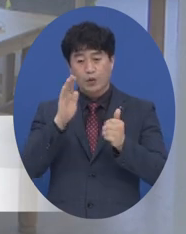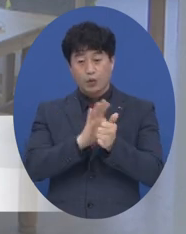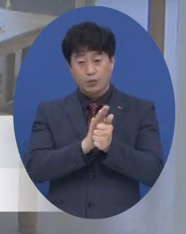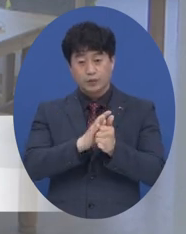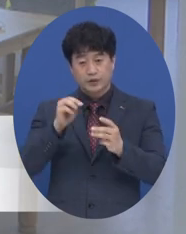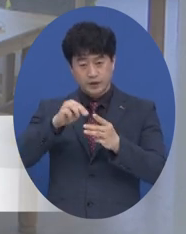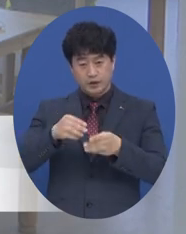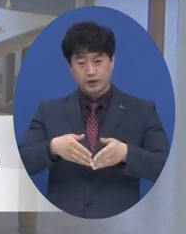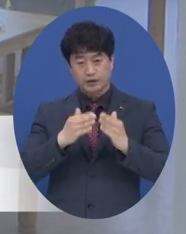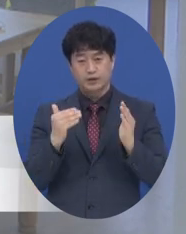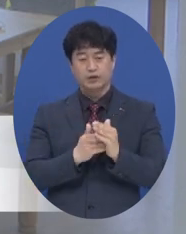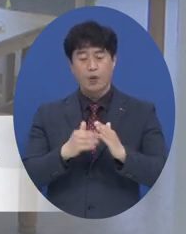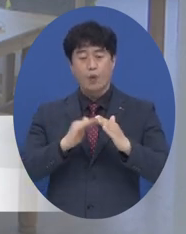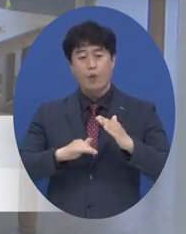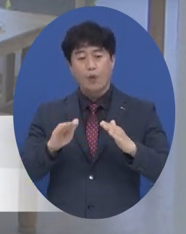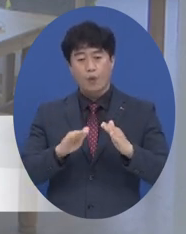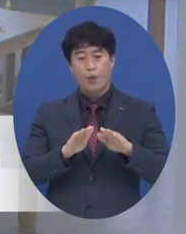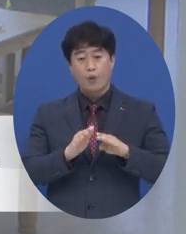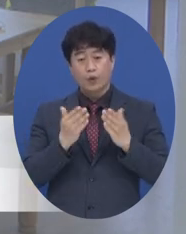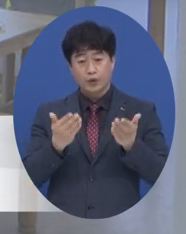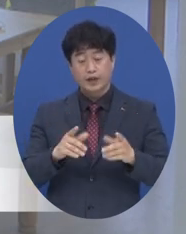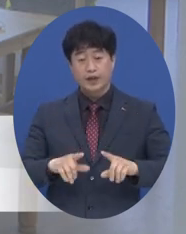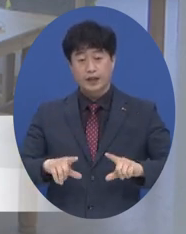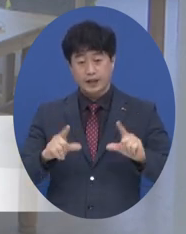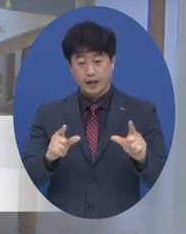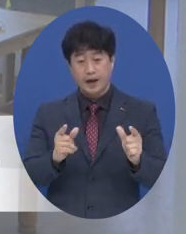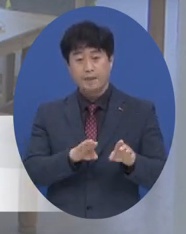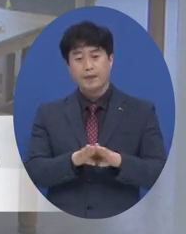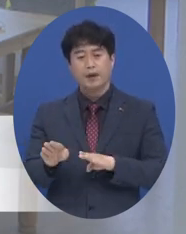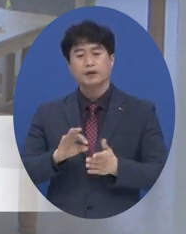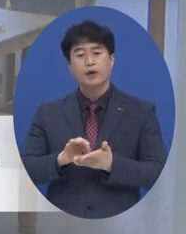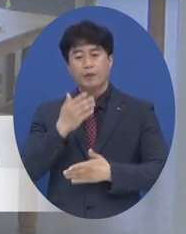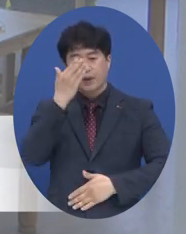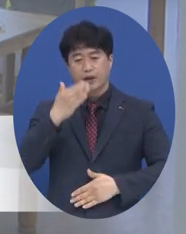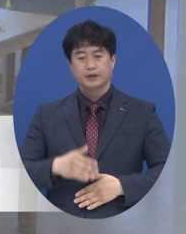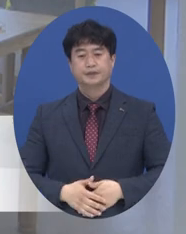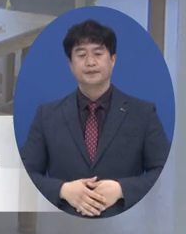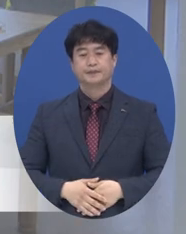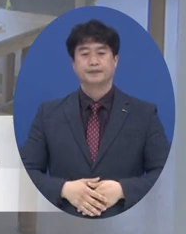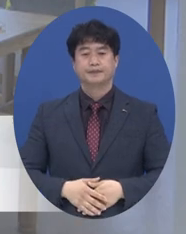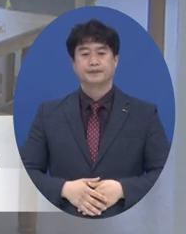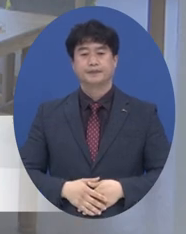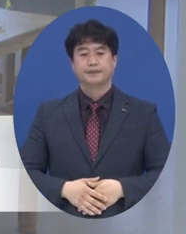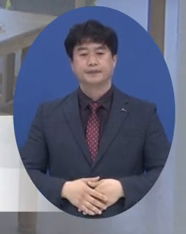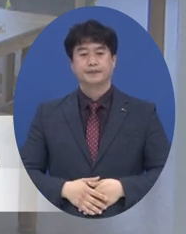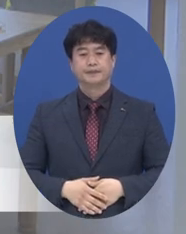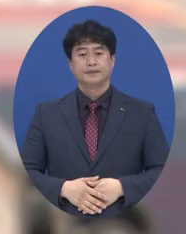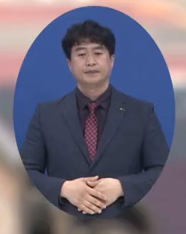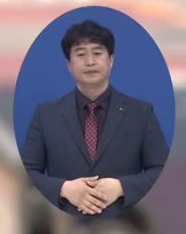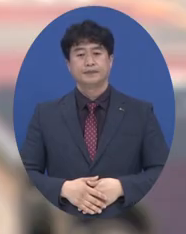만들었습니다. 공휴일이나 방학 기간에도 이용할 수 있다고 합니다. 최지연 기자가 취재했습니다.